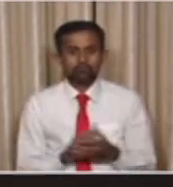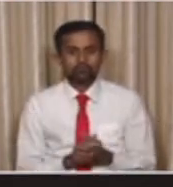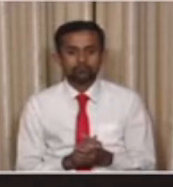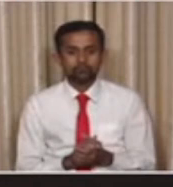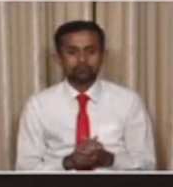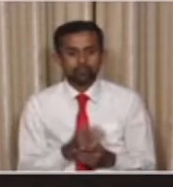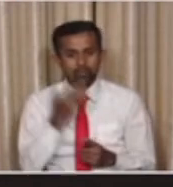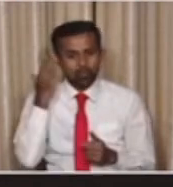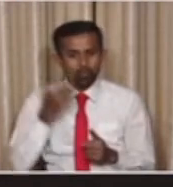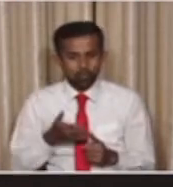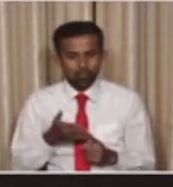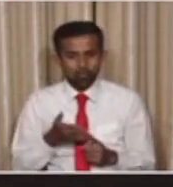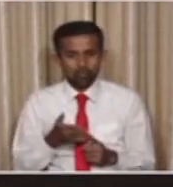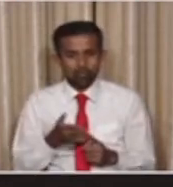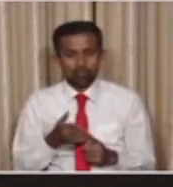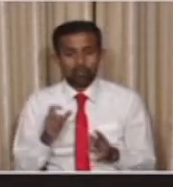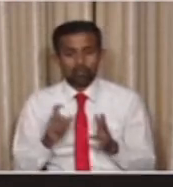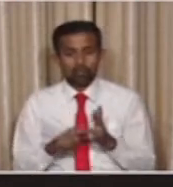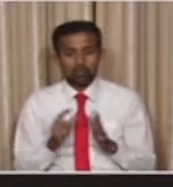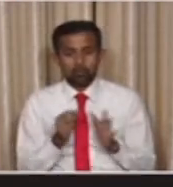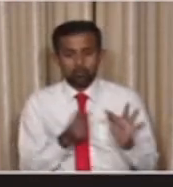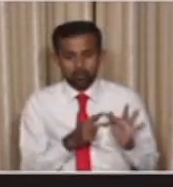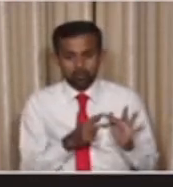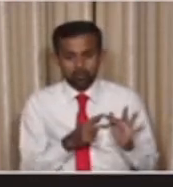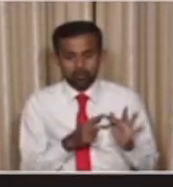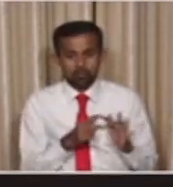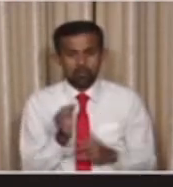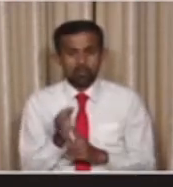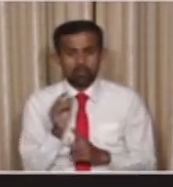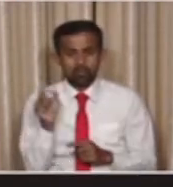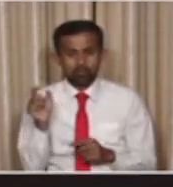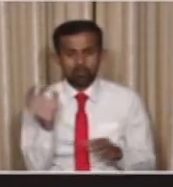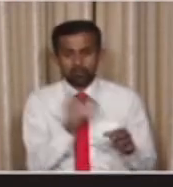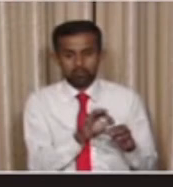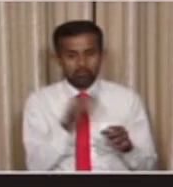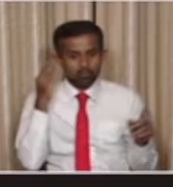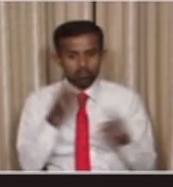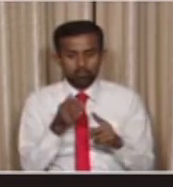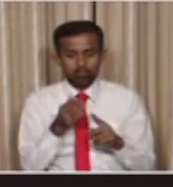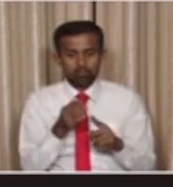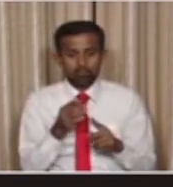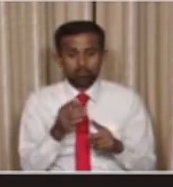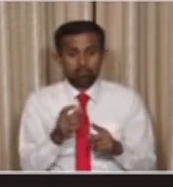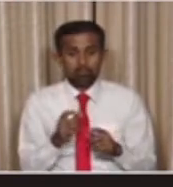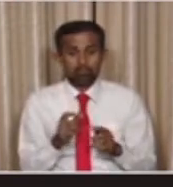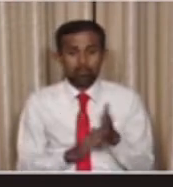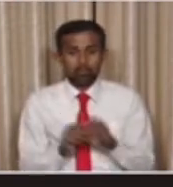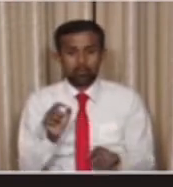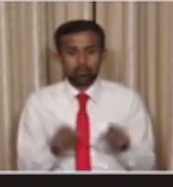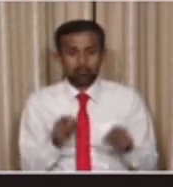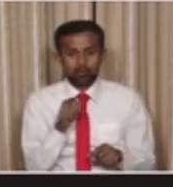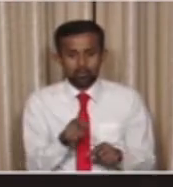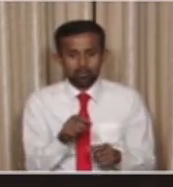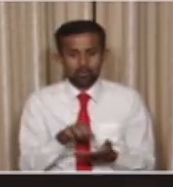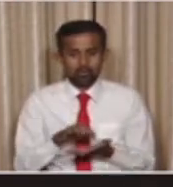මේ සම්බන්ධයෙන් අපි කෝට් කෝප් සභාපතිවරයෙක් පත් කර ගැනීම පිළිබඳව කෝට් කමිටුවේ සමාජිකයන්ට